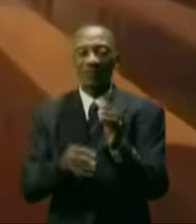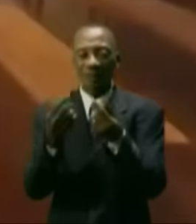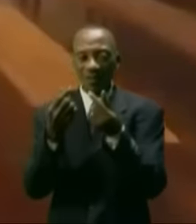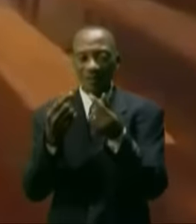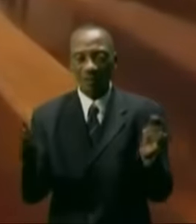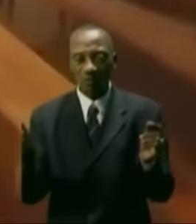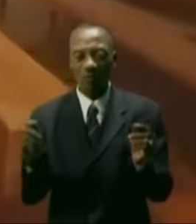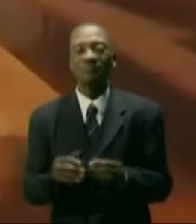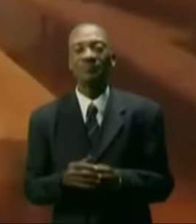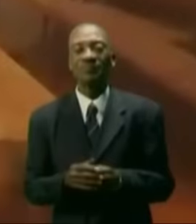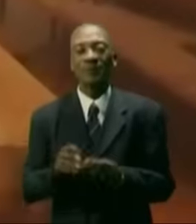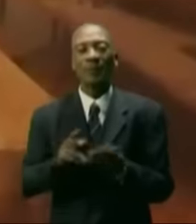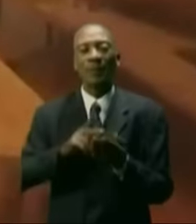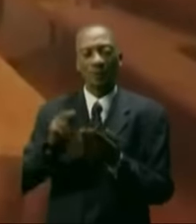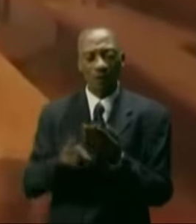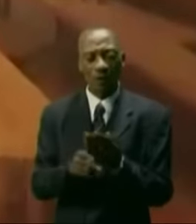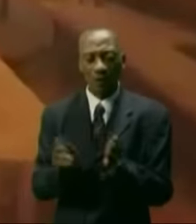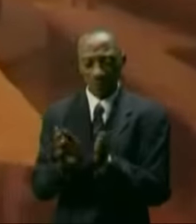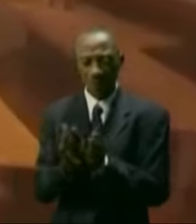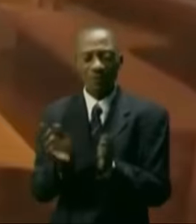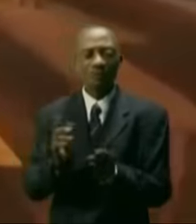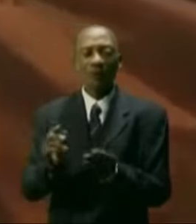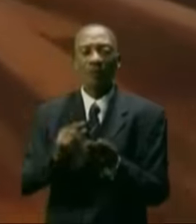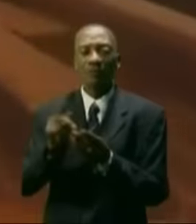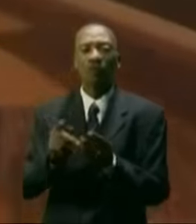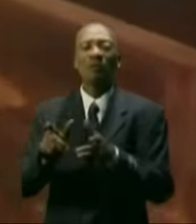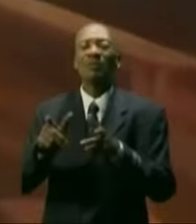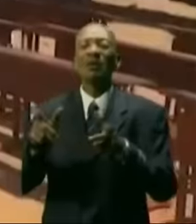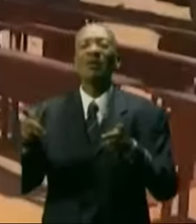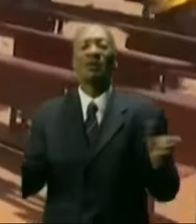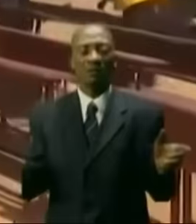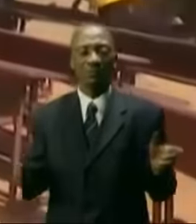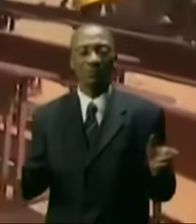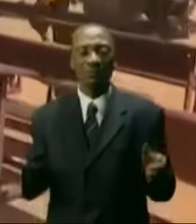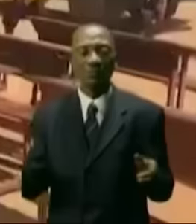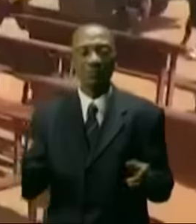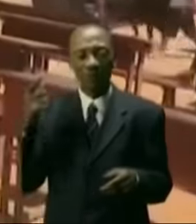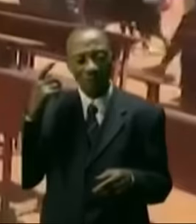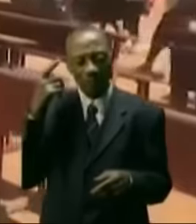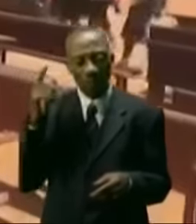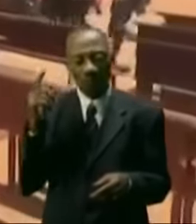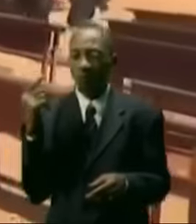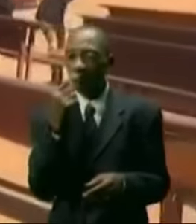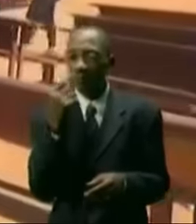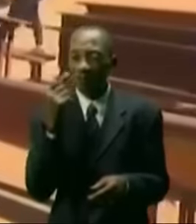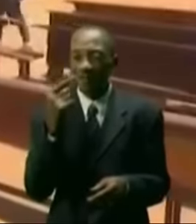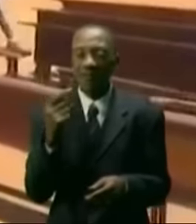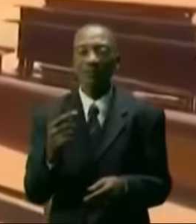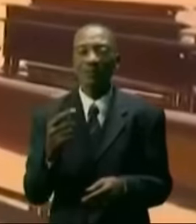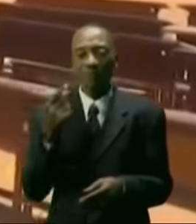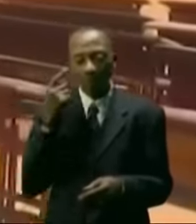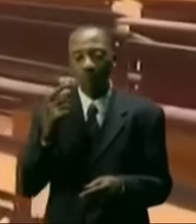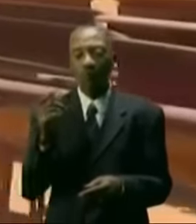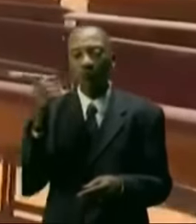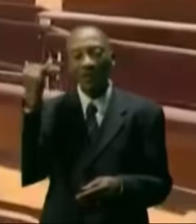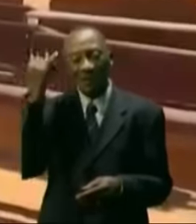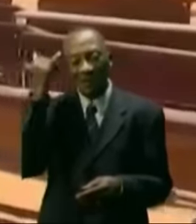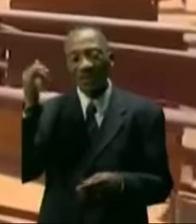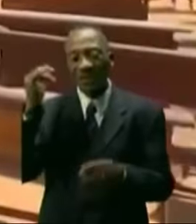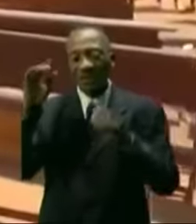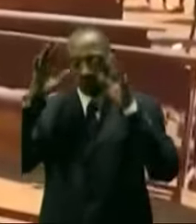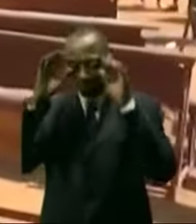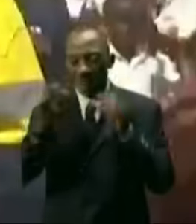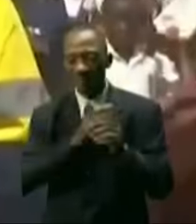un vaste programme, un premier pas dans la matérialisation de ses soucis du chef de l'État dans son plan, que d'aucuns